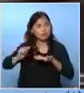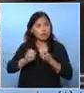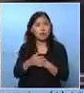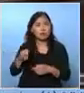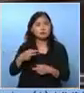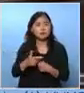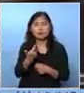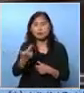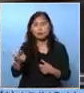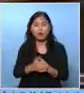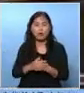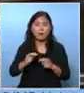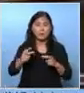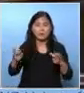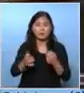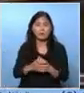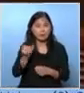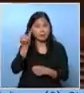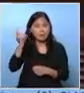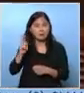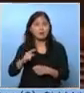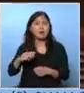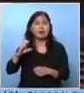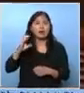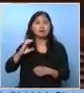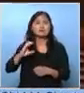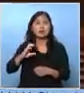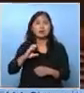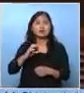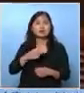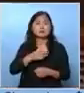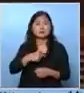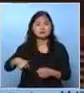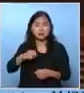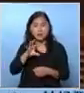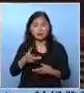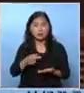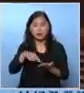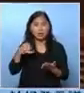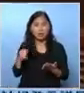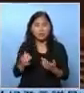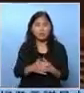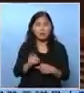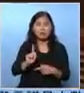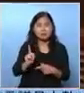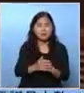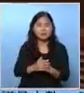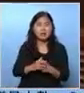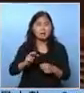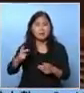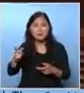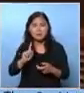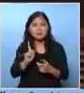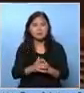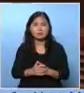多因素變化。不過我唔明點解鄭永信議員話：，今日過唔到啦，就又唔知道又有多變，又有變數